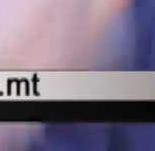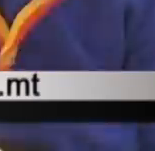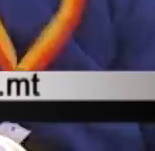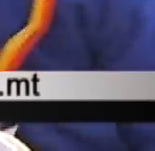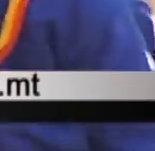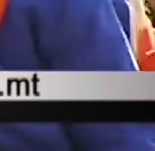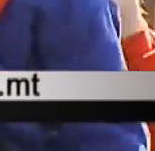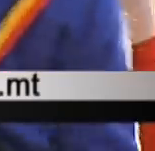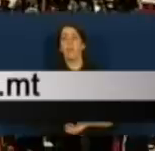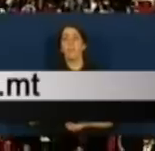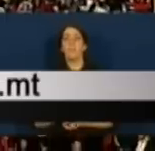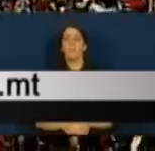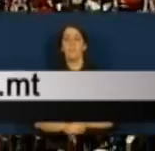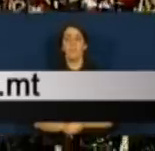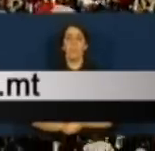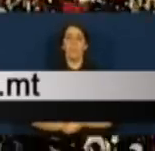kollox se jinvesti fin-nies.